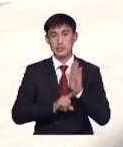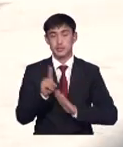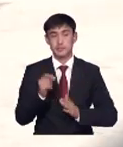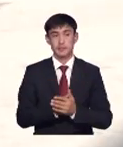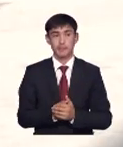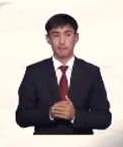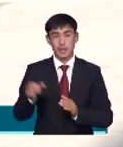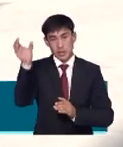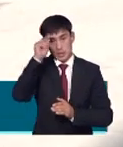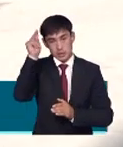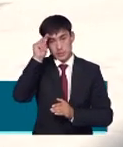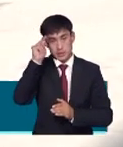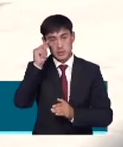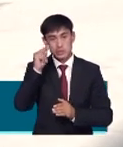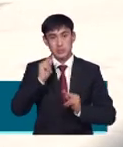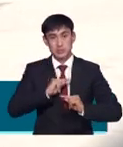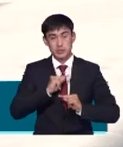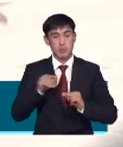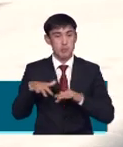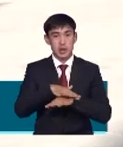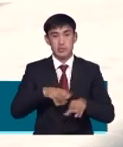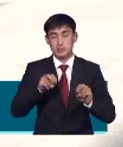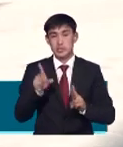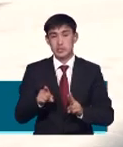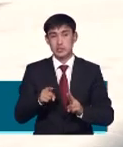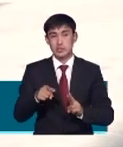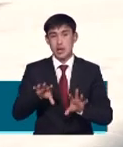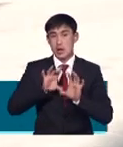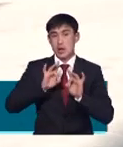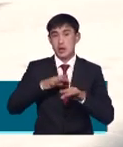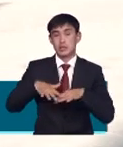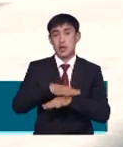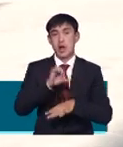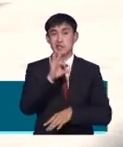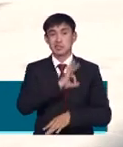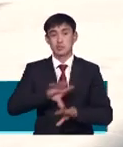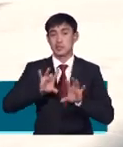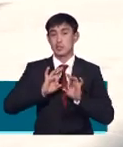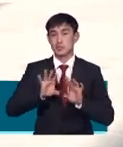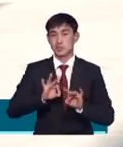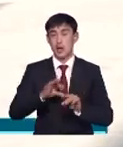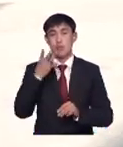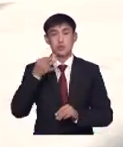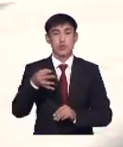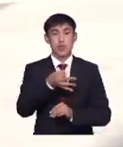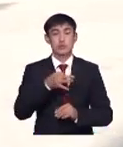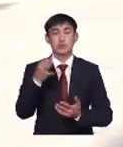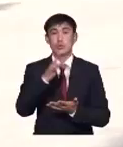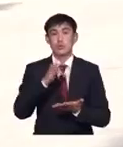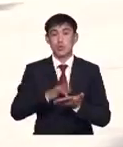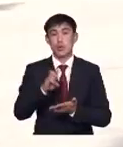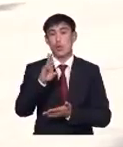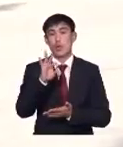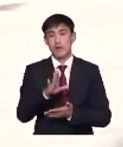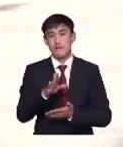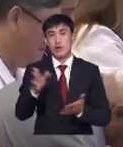Ғылым саласында қызмет етіп жүрген спикердің барлығы түсінікті тілде көпшілікке АЭС-тің тиімділігін түсіндірді. Алматы облысының орталығы